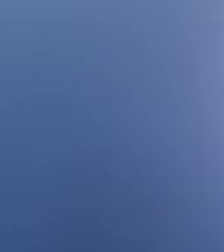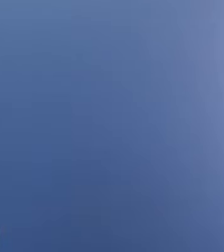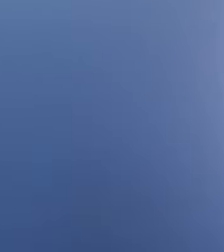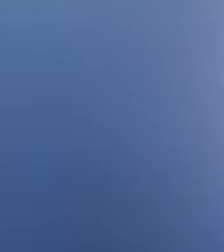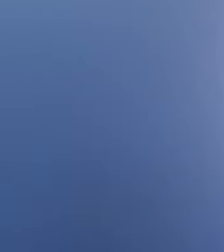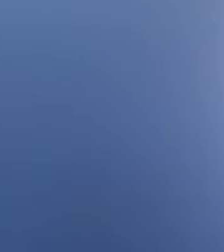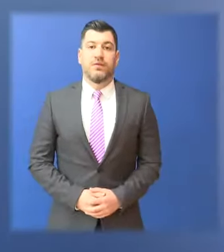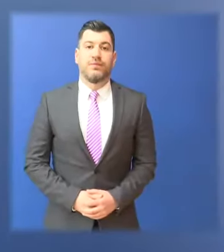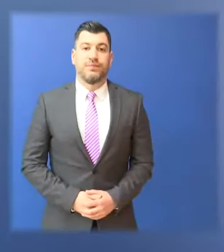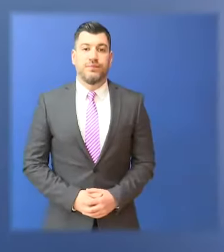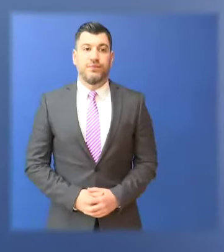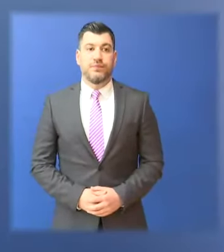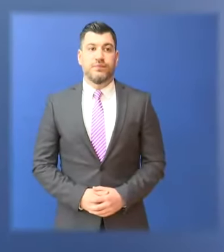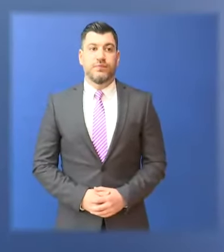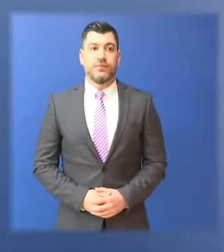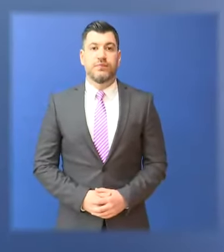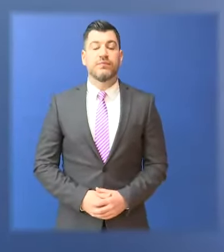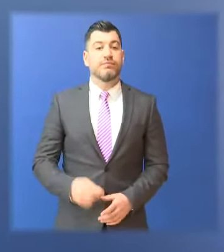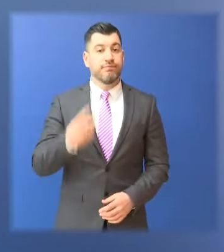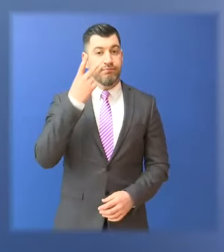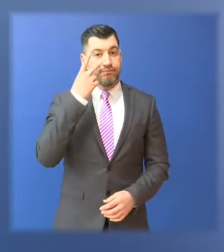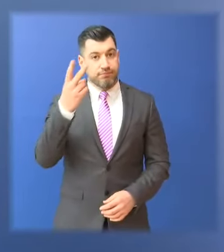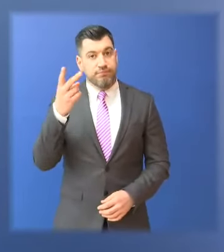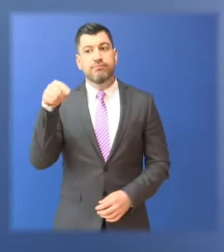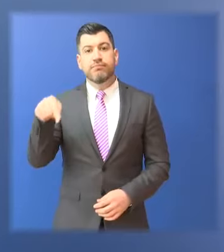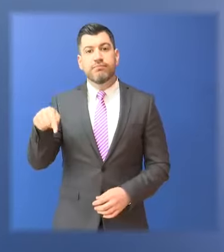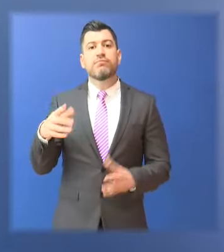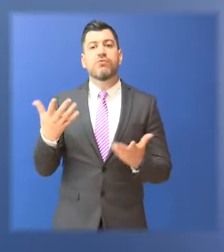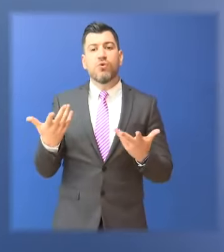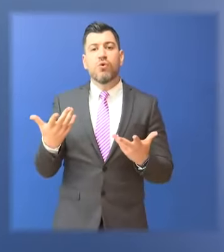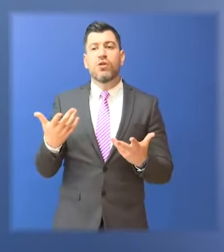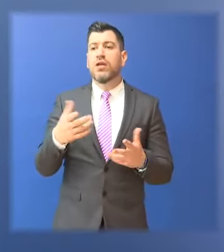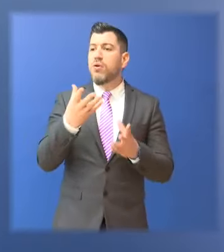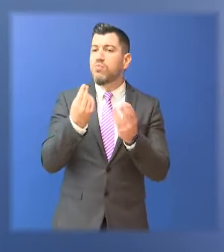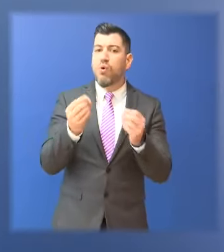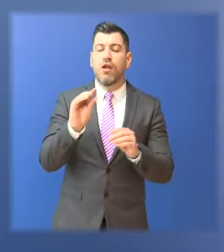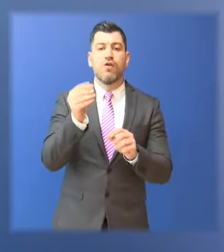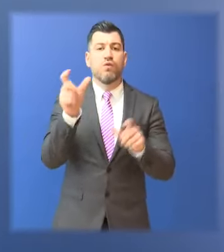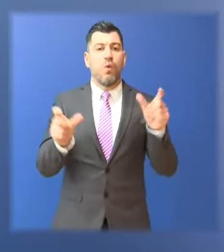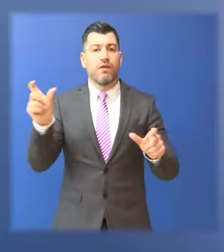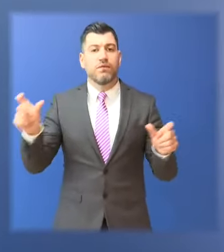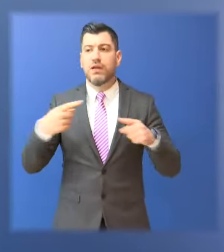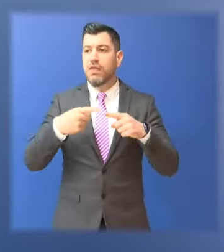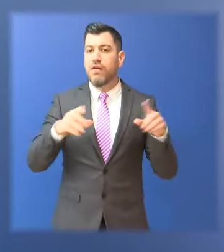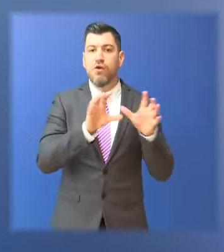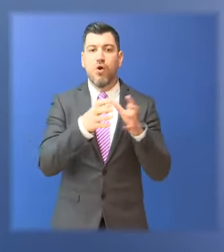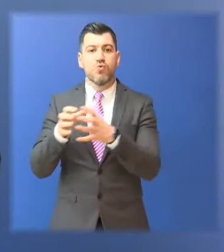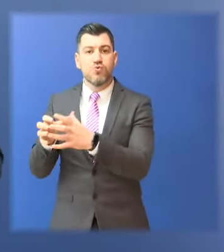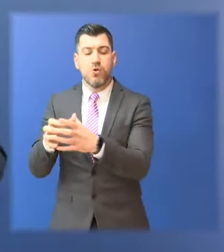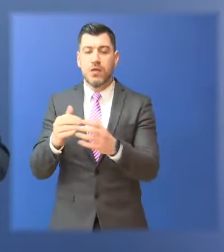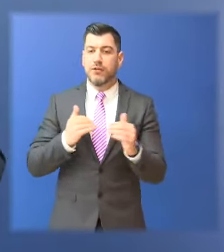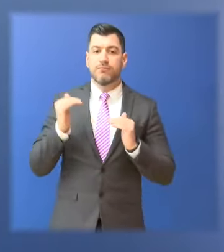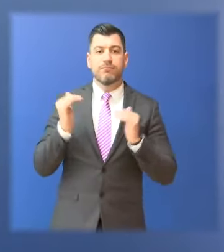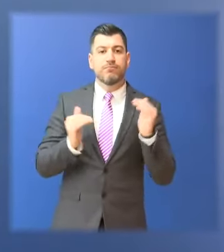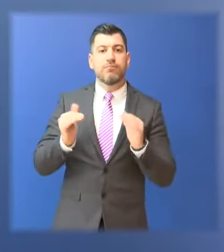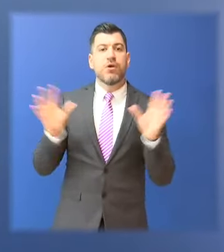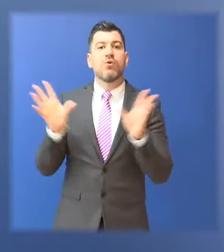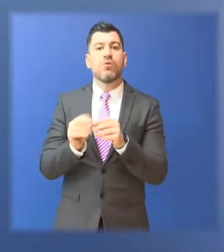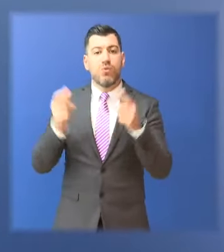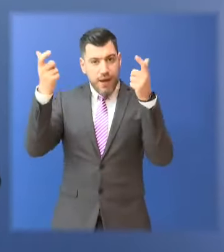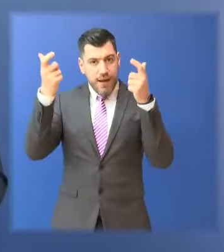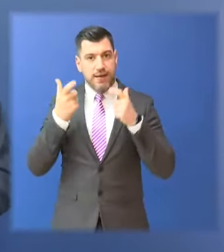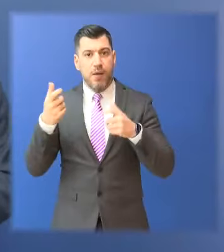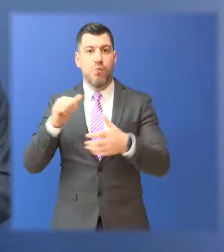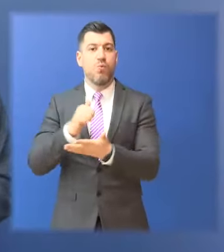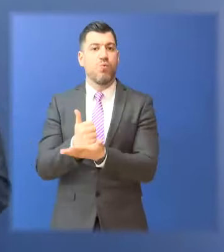ομόφυλων ζευγαριών. Όλο και περισσότεροι βουλευτές και των άλλων κομμάτων εκφράζουν επιφυλάξεις. Αν τελικά ο